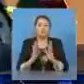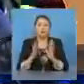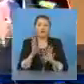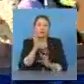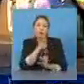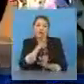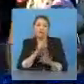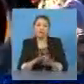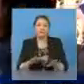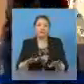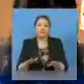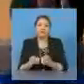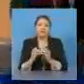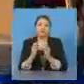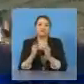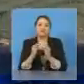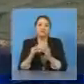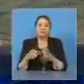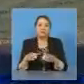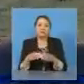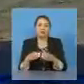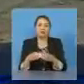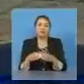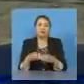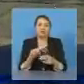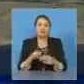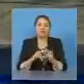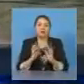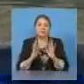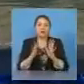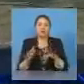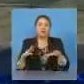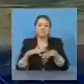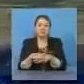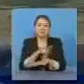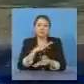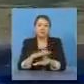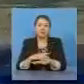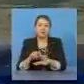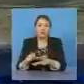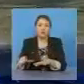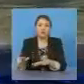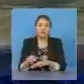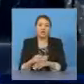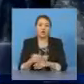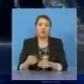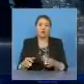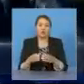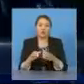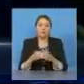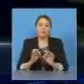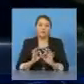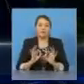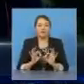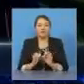и ребенка, расположенного в 12-м микрорайоне. Так как в парке скапливается много людей, мониторинговая группа здесь провела рейд совместно